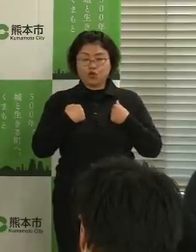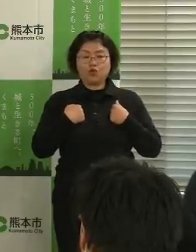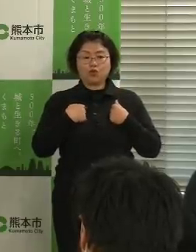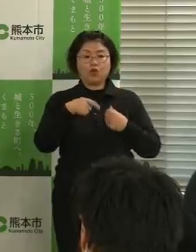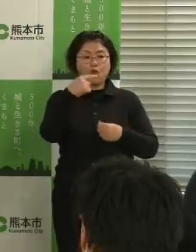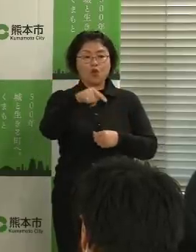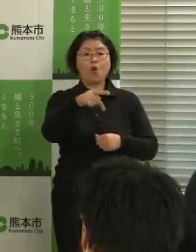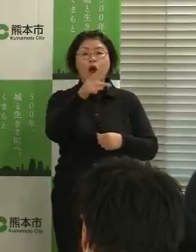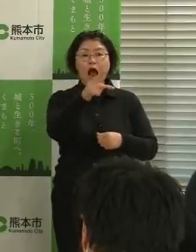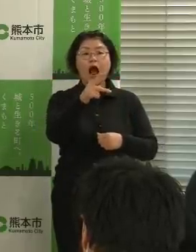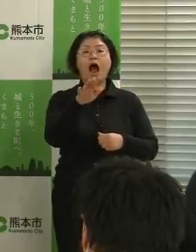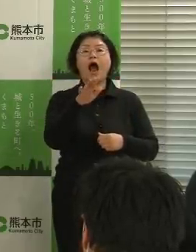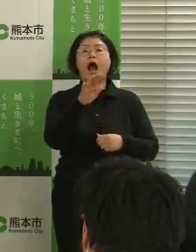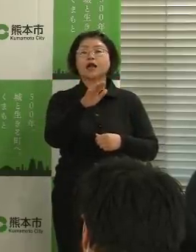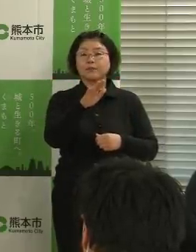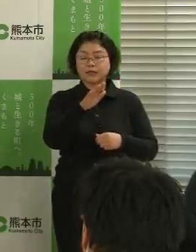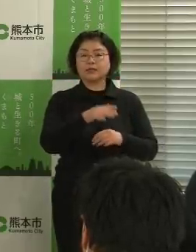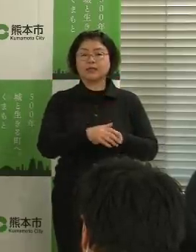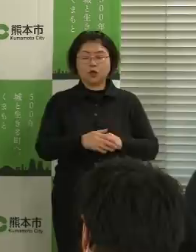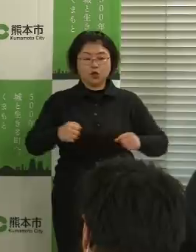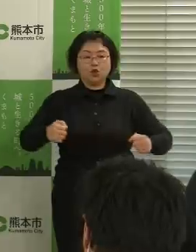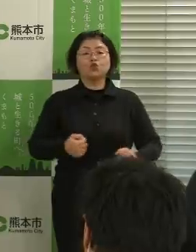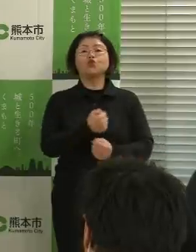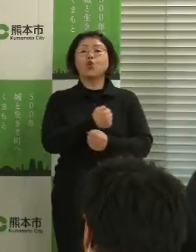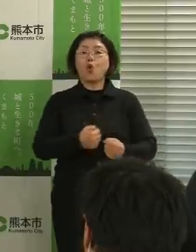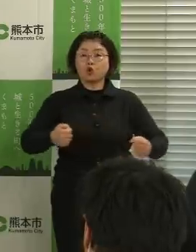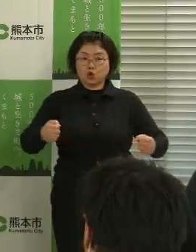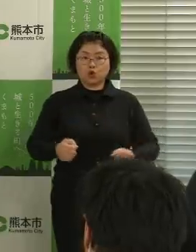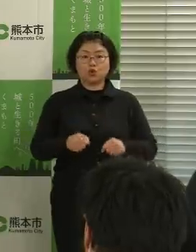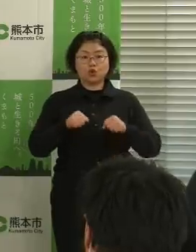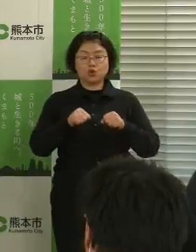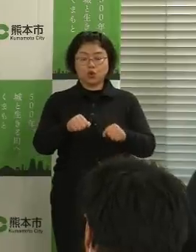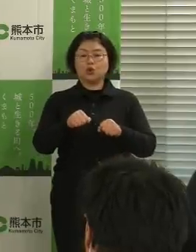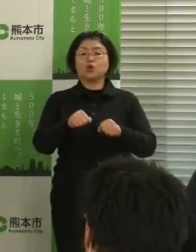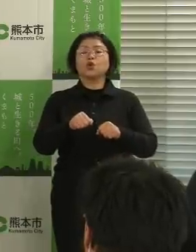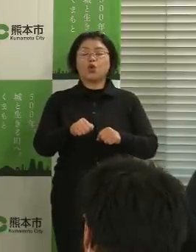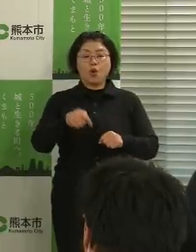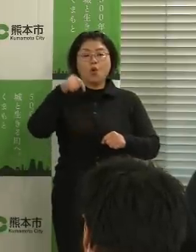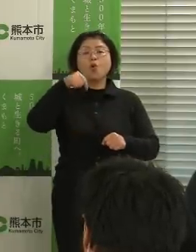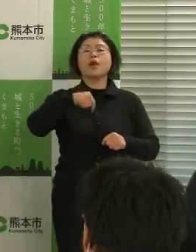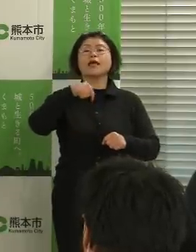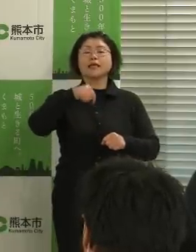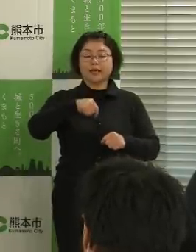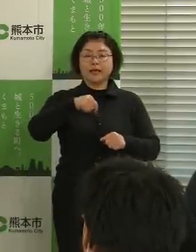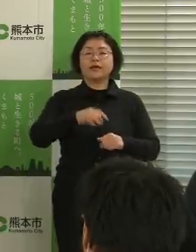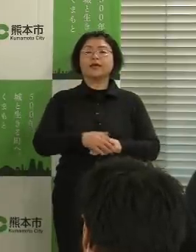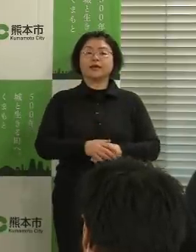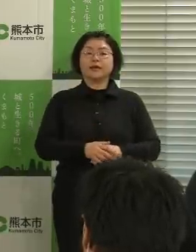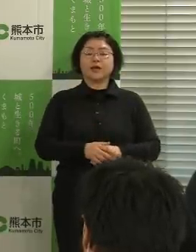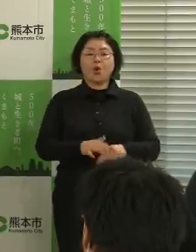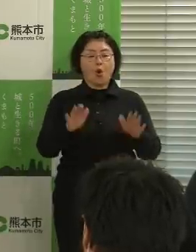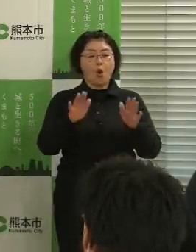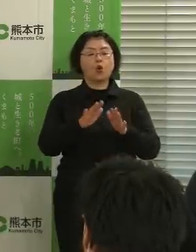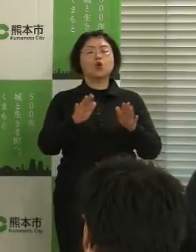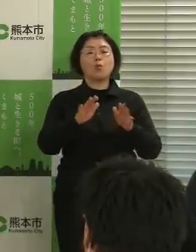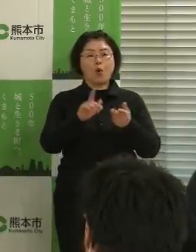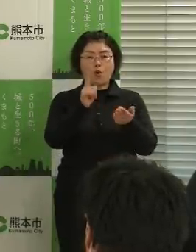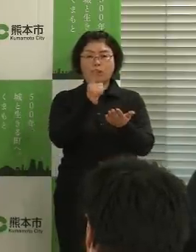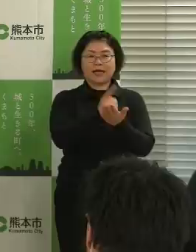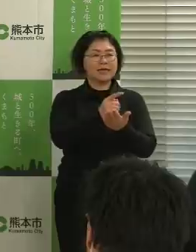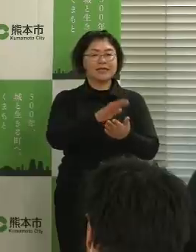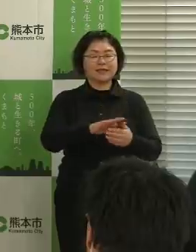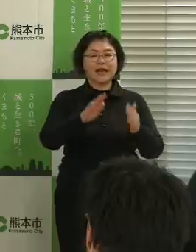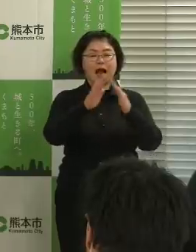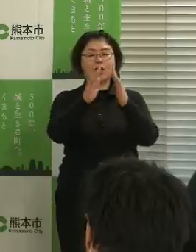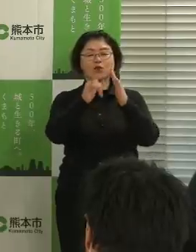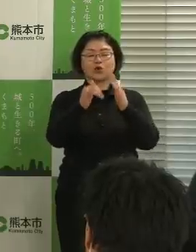入っております。体育の教科であの運動をするということですね。だからそういうことでですね、まあ、あの子どもさんだけでなくご家族一